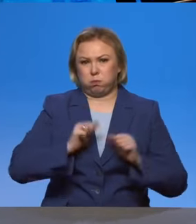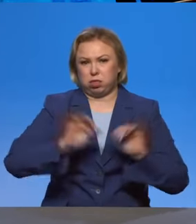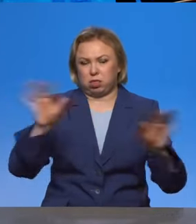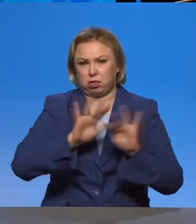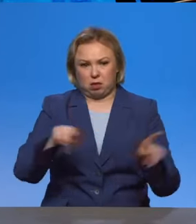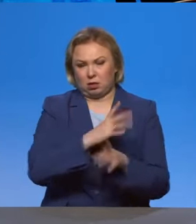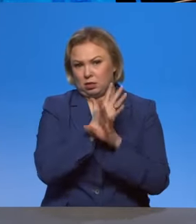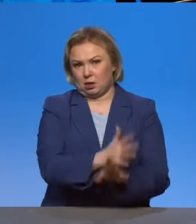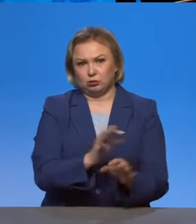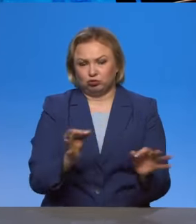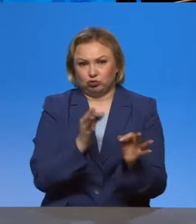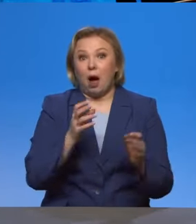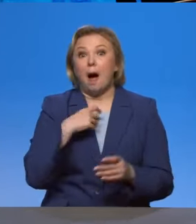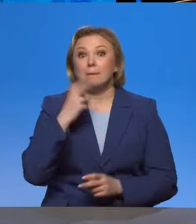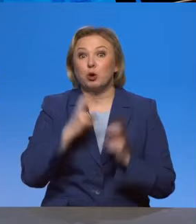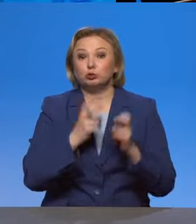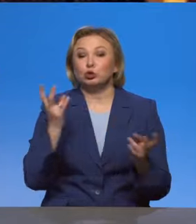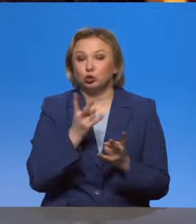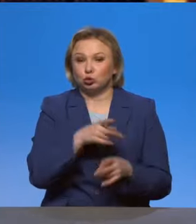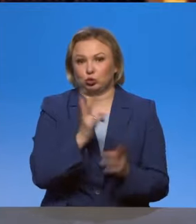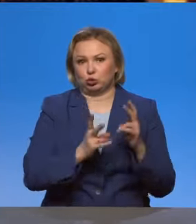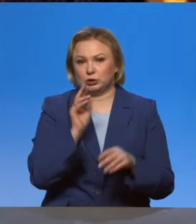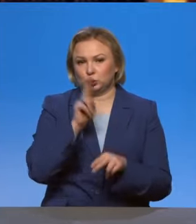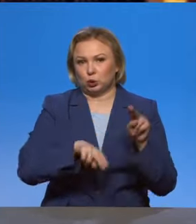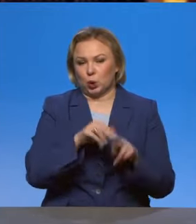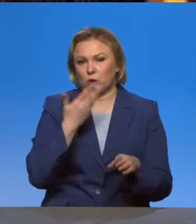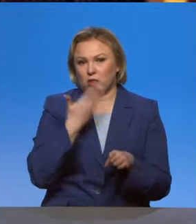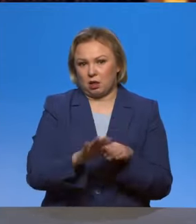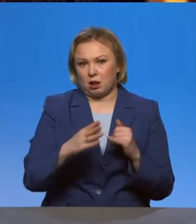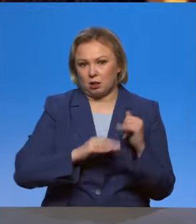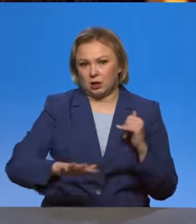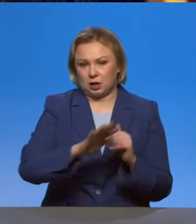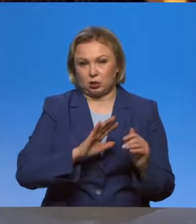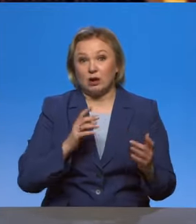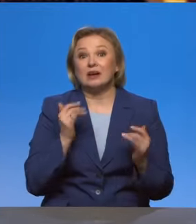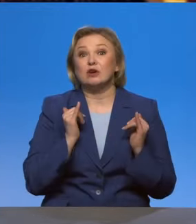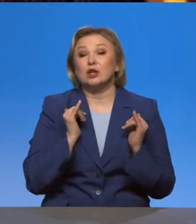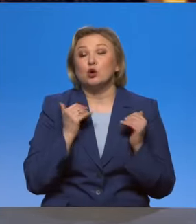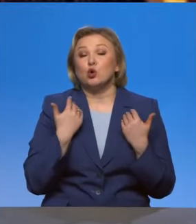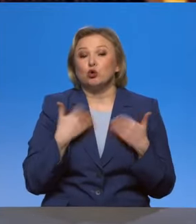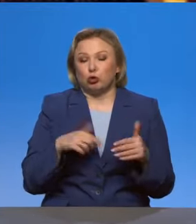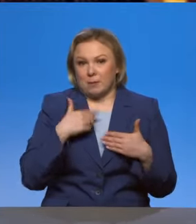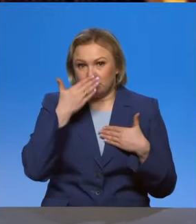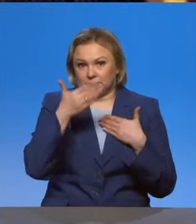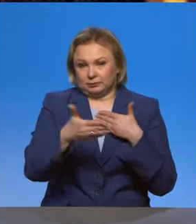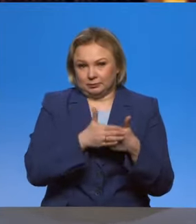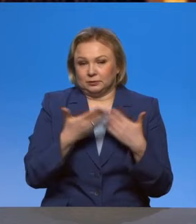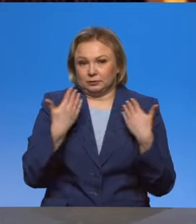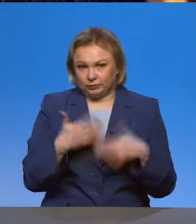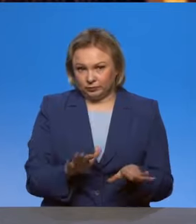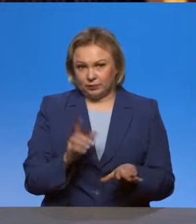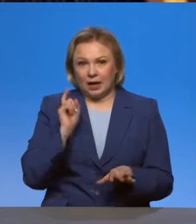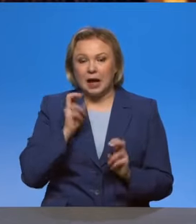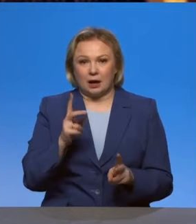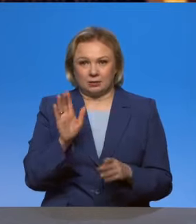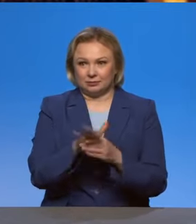нужны. Промзоны нужны, но для них нужно строить отдельные территории. В принципе, до этого мы сегодня уже дошли. Но просто еще как бы, да, вот